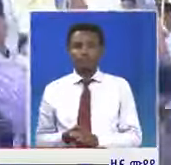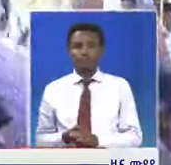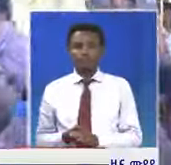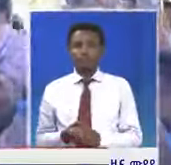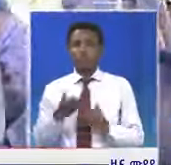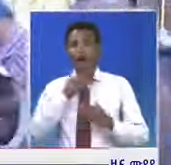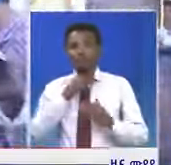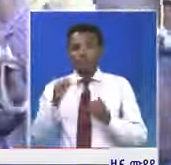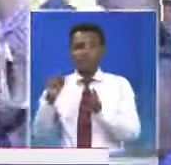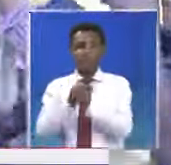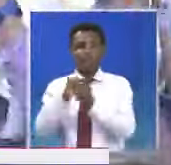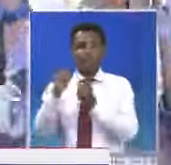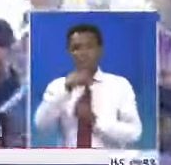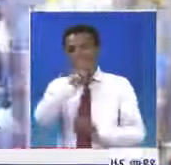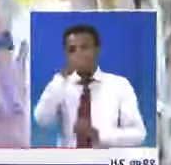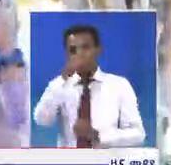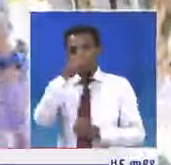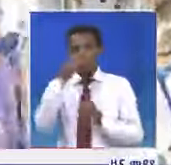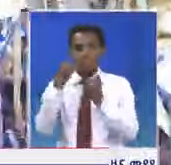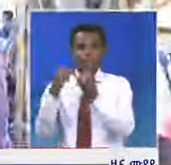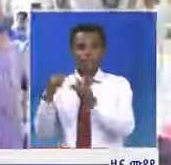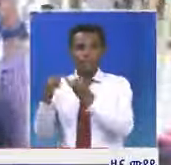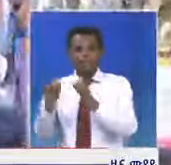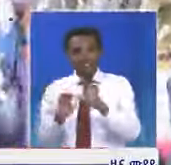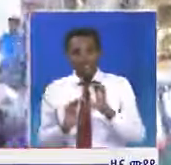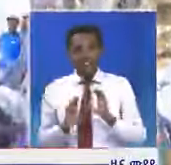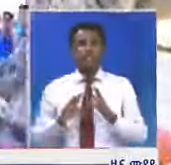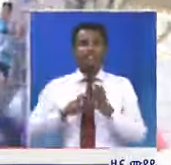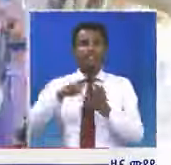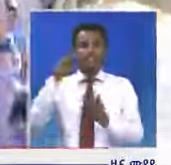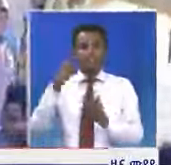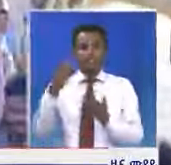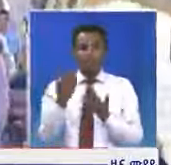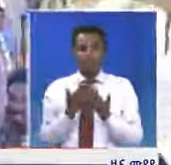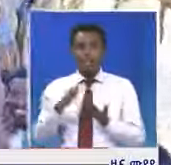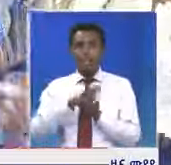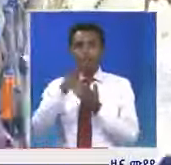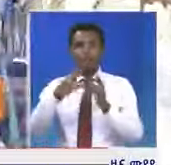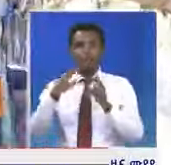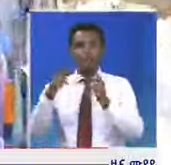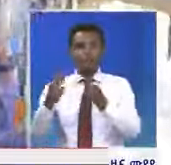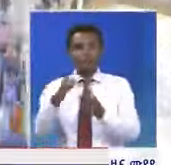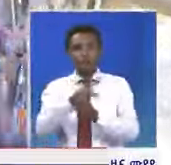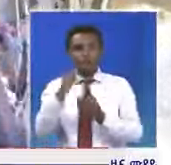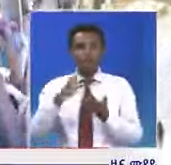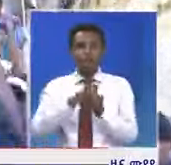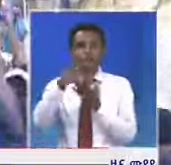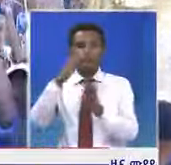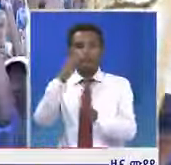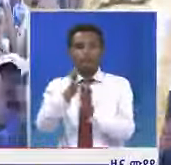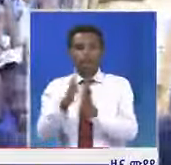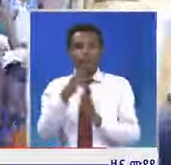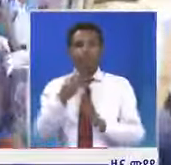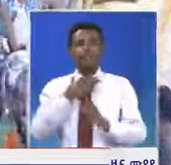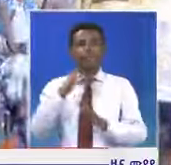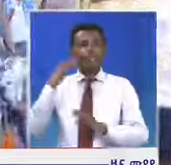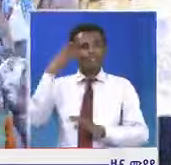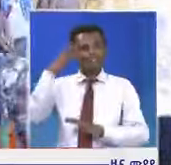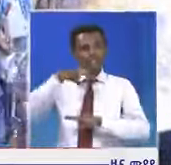አማራን በማፍረስና ኢትዮጵያን ለመበታተን የተነሳውን አሸባሪው የትግራይ ወራሪ ቡድን ወረራ በፈጸመባቸው የአማራና አፋር